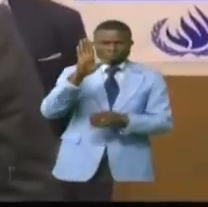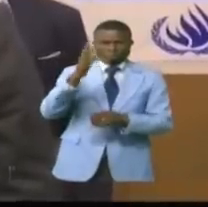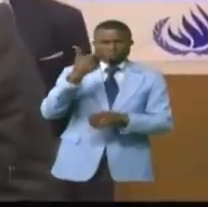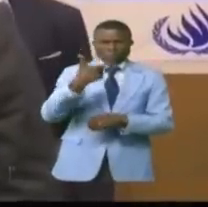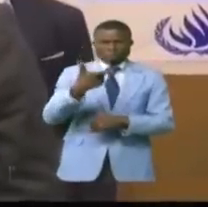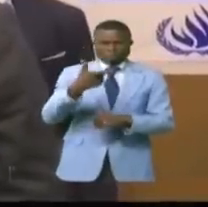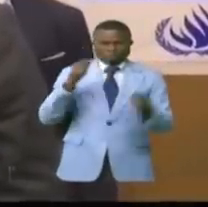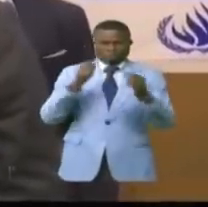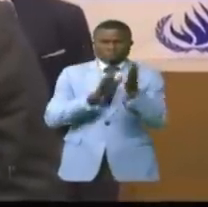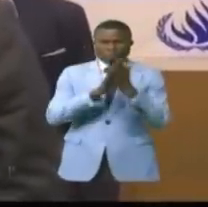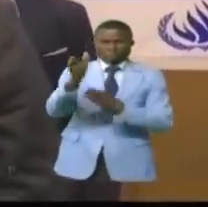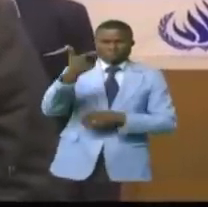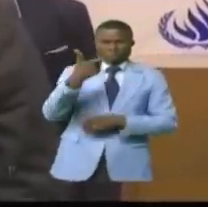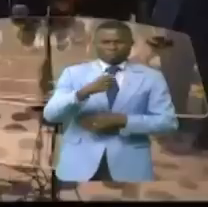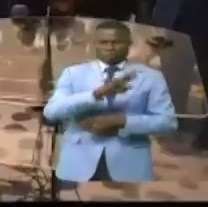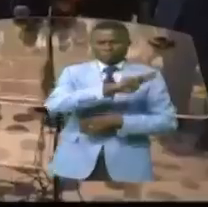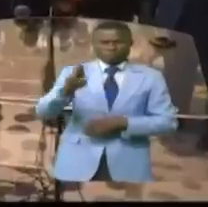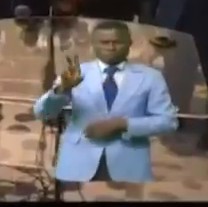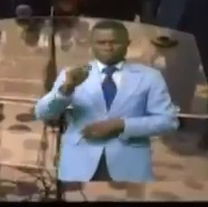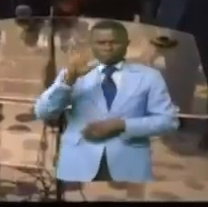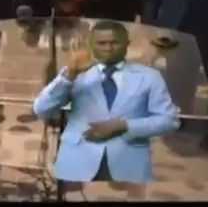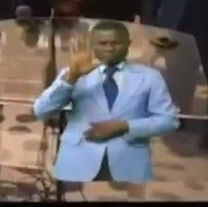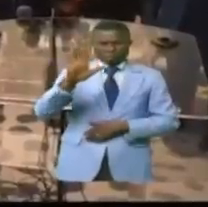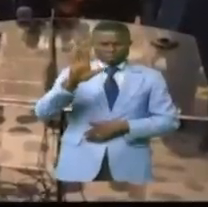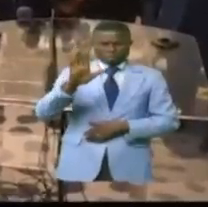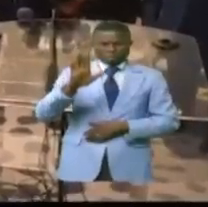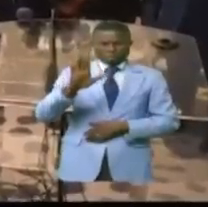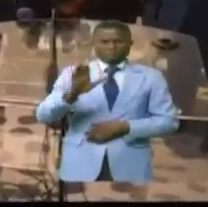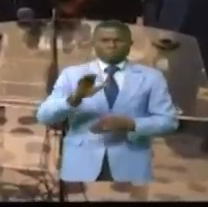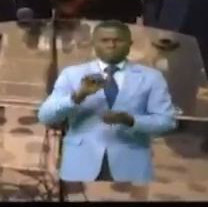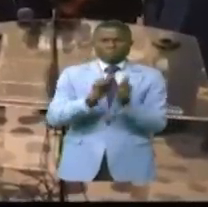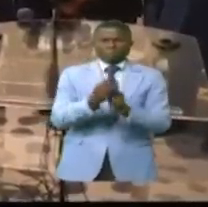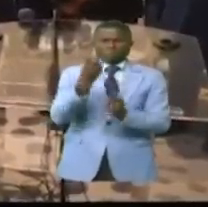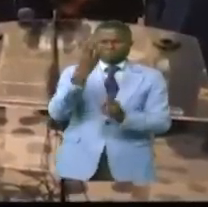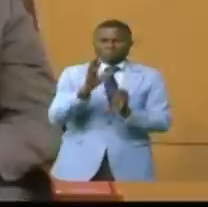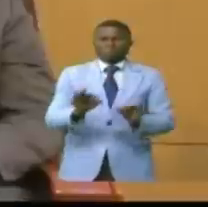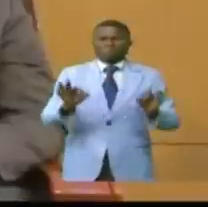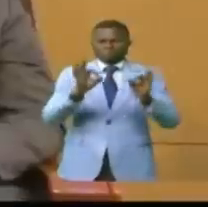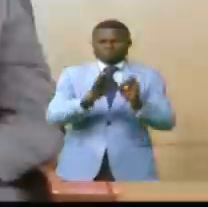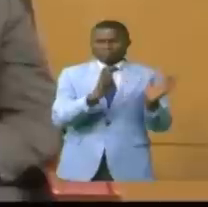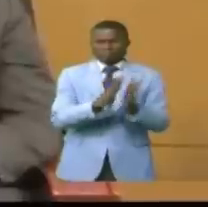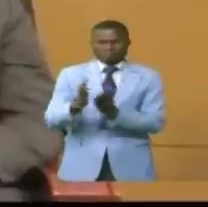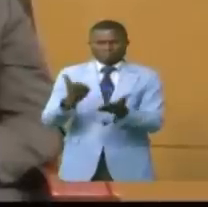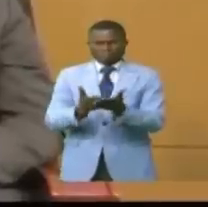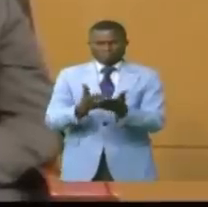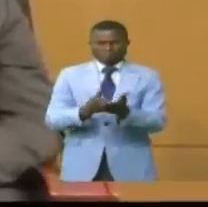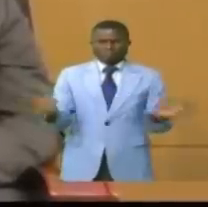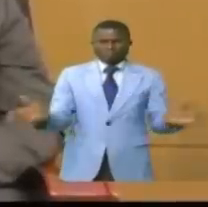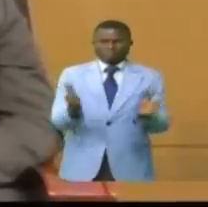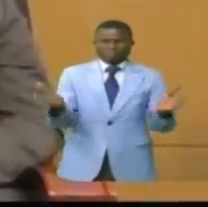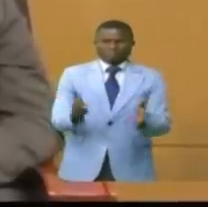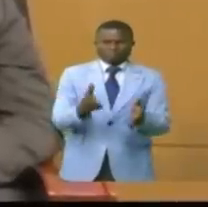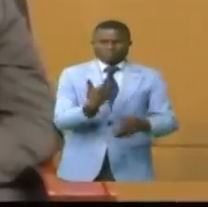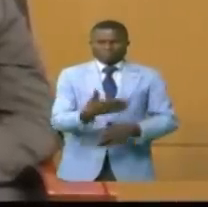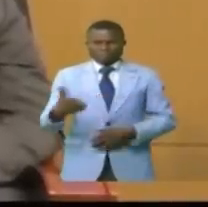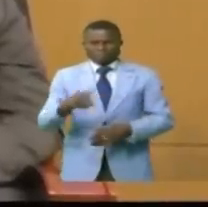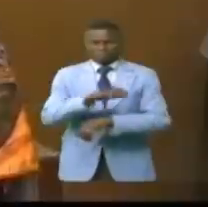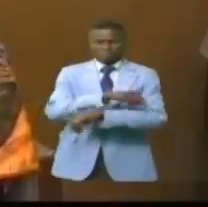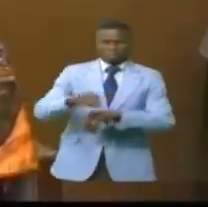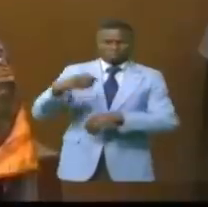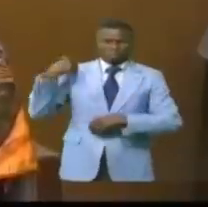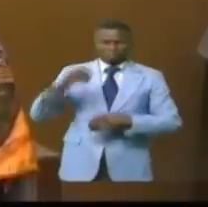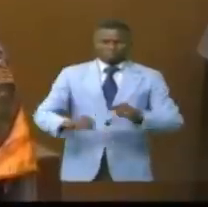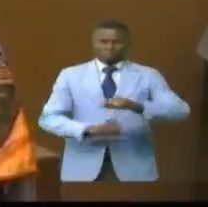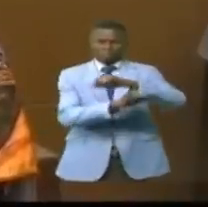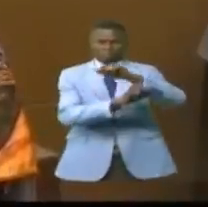au 15 février 2025. 3 axes prioritaires sont visés, à savoir le renforcement des aspects institutionnels